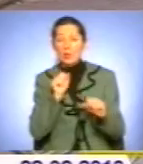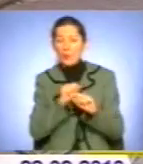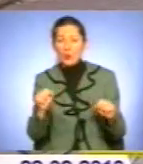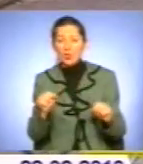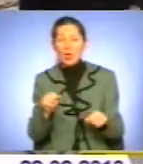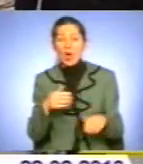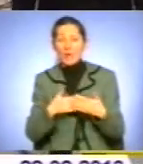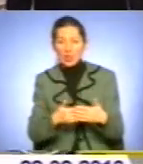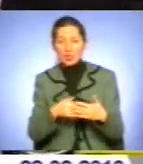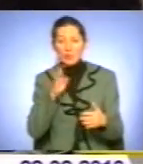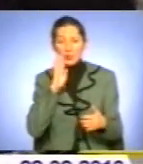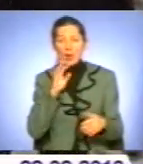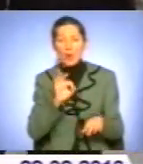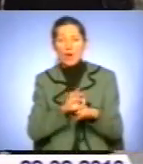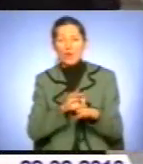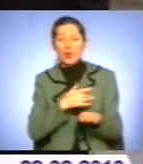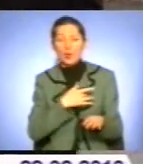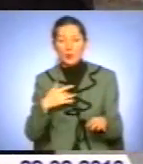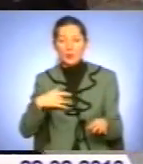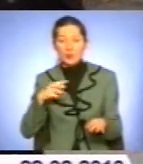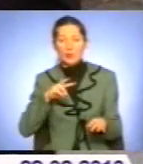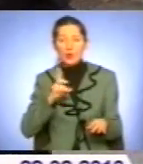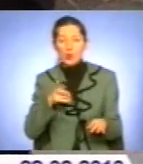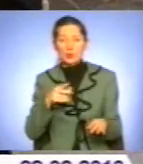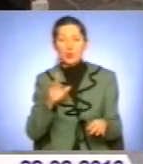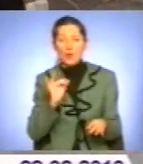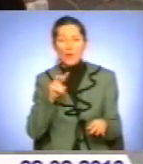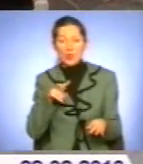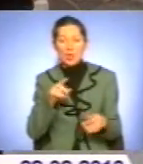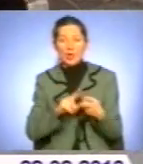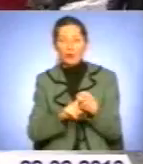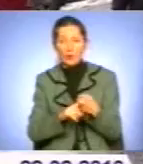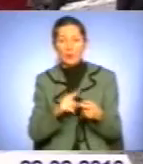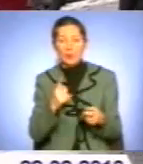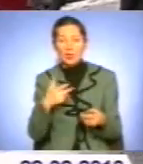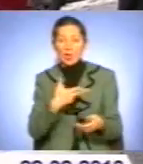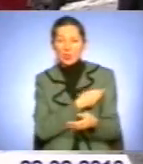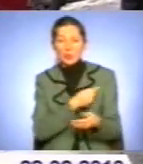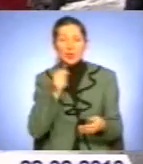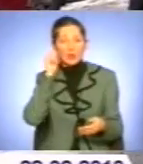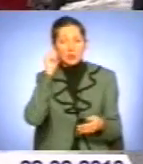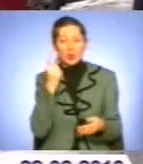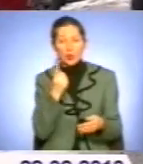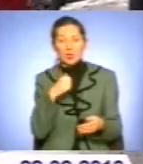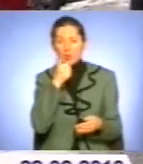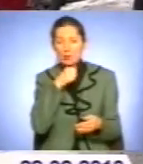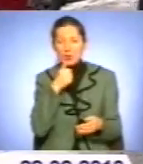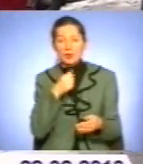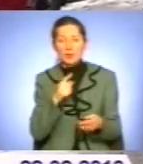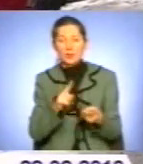мікоз, а також ВІЛ-інфікованим. Перше щеплення проводиться дітям у віці близько 1 року. Друге щеплення роблять дітям у